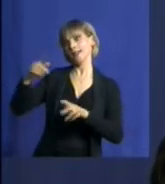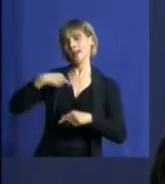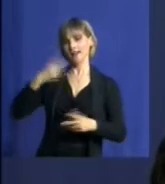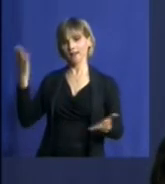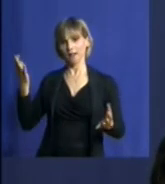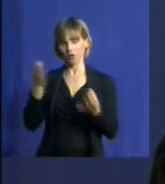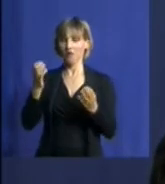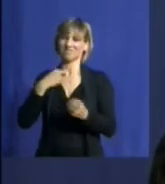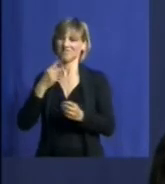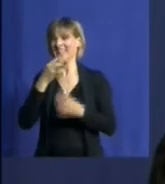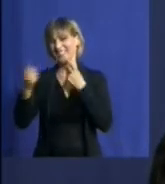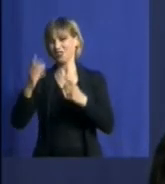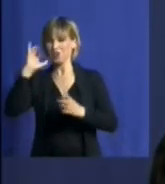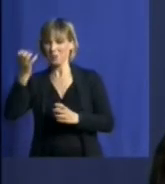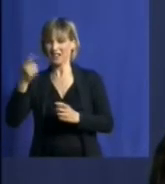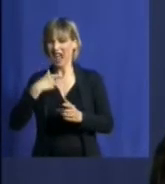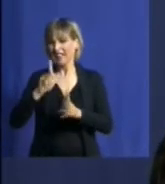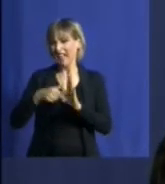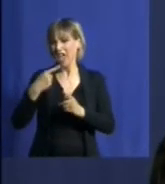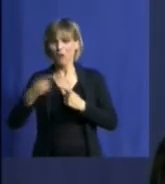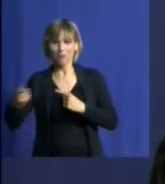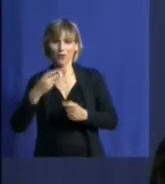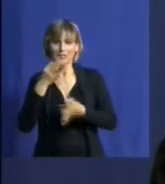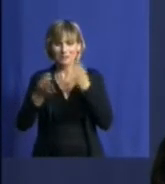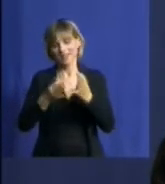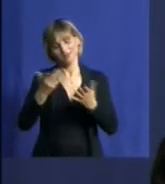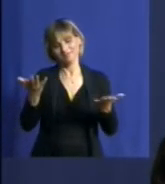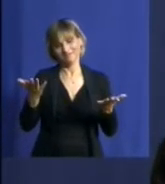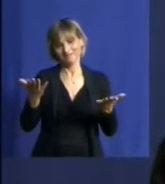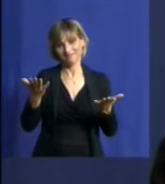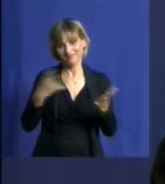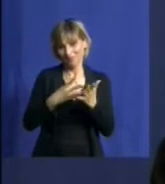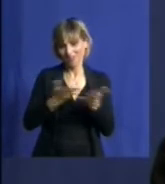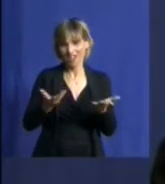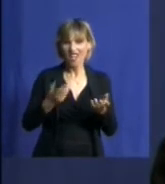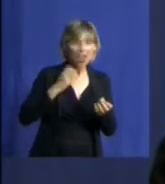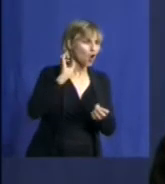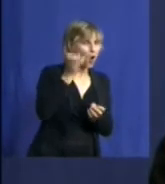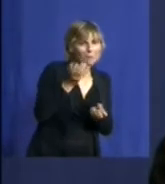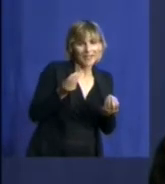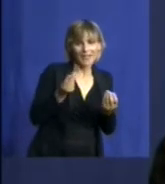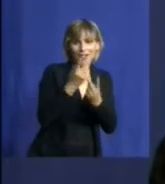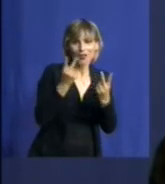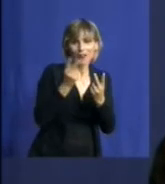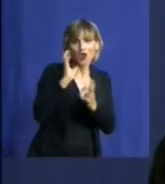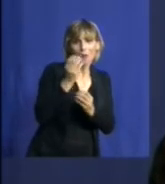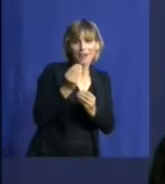complicato. Passavo ore a pensarci quando giocavo. Una tragedia. Immagino, è complicato, come è complicato